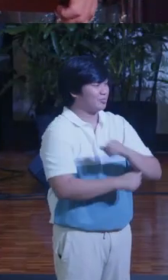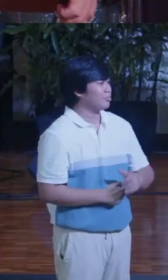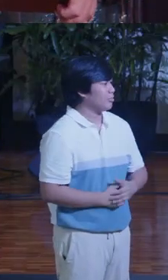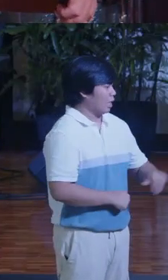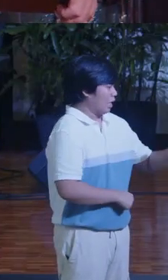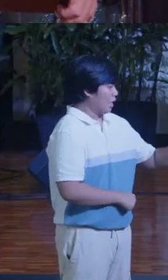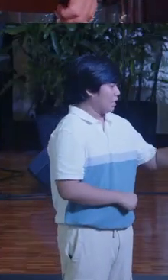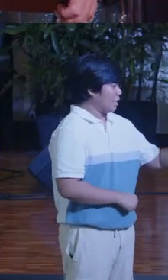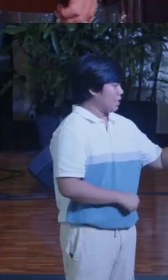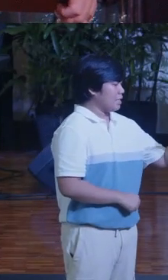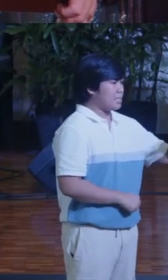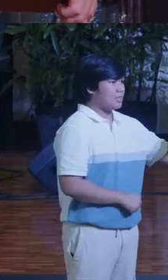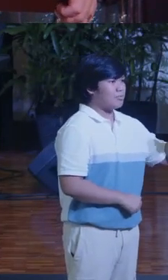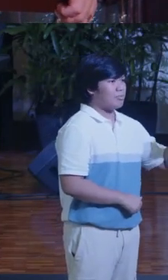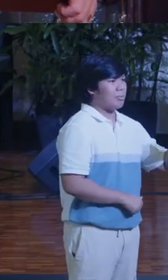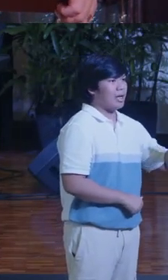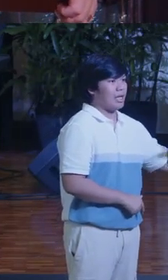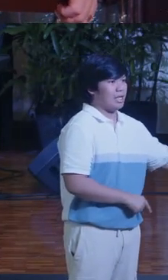si Ishmael.